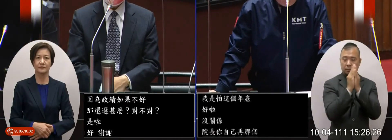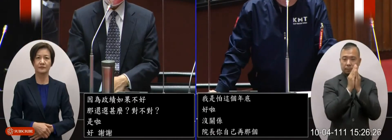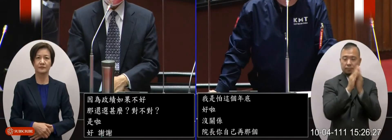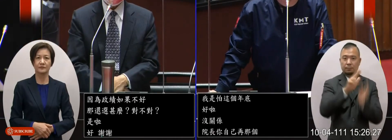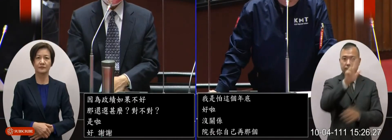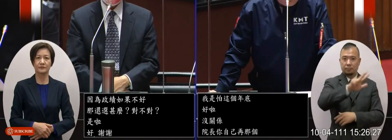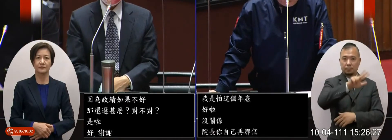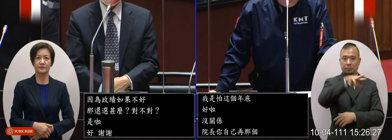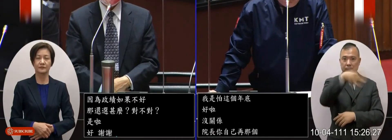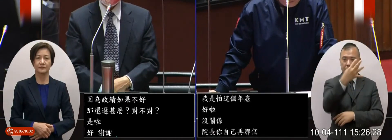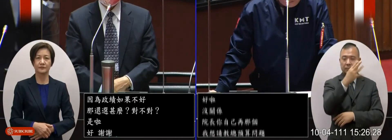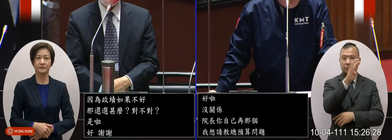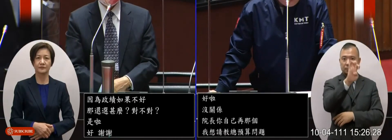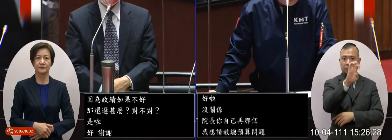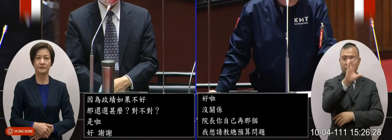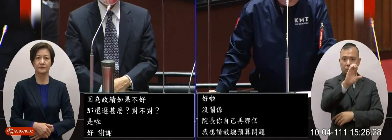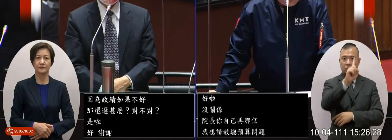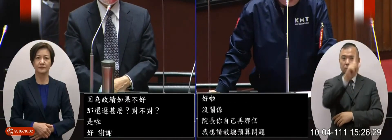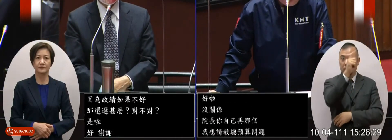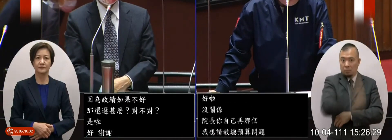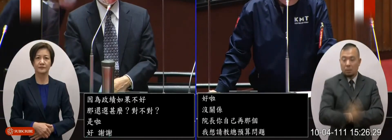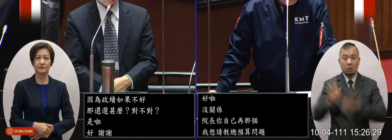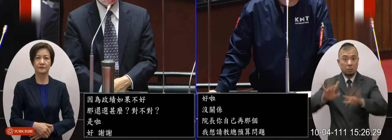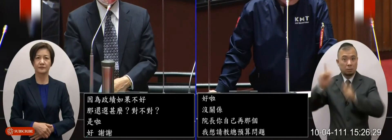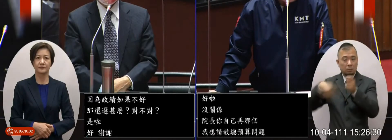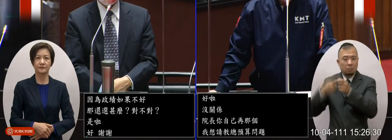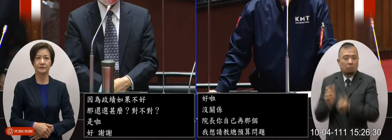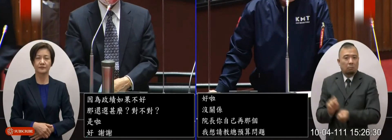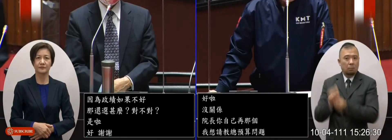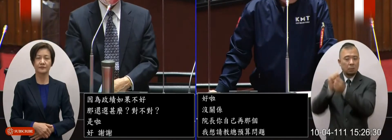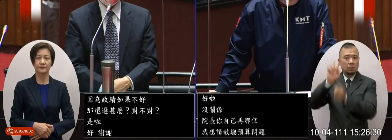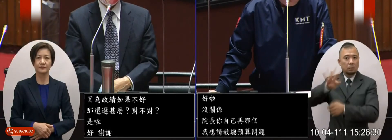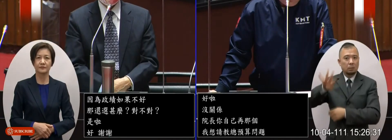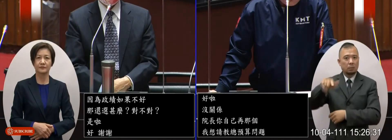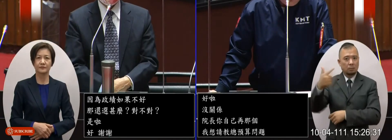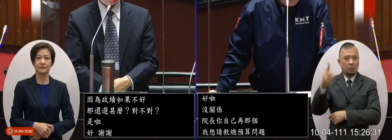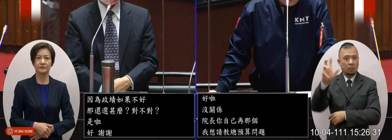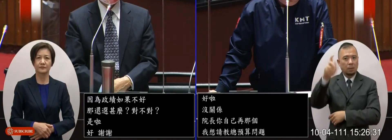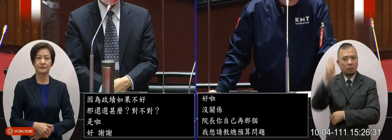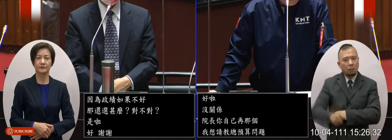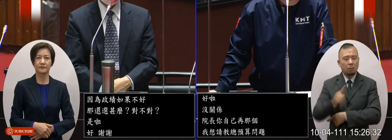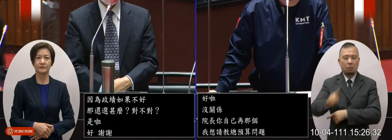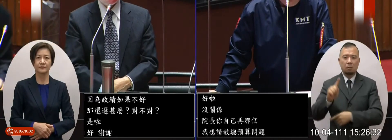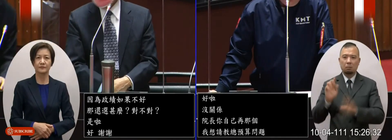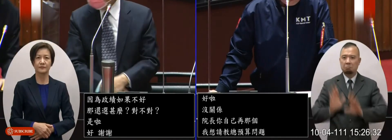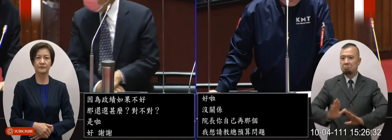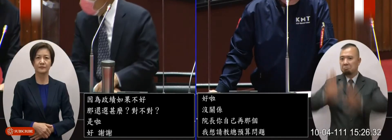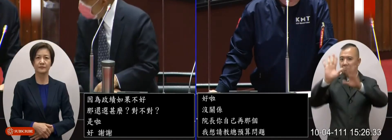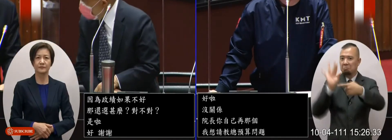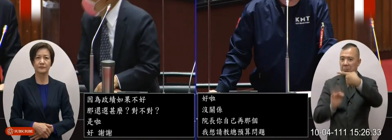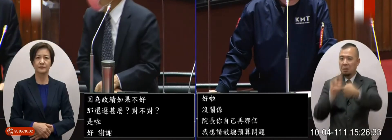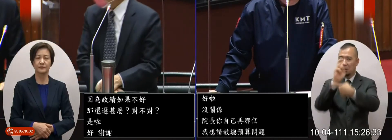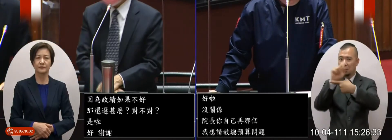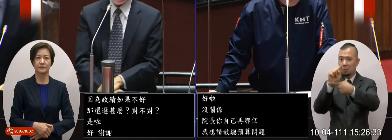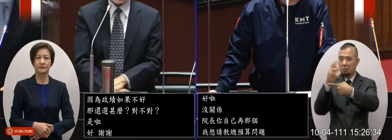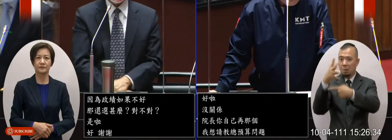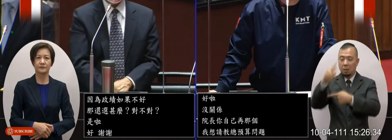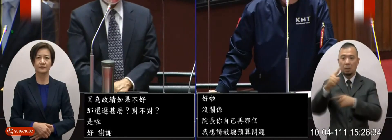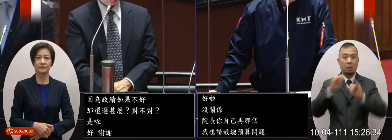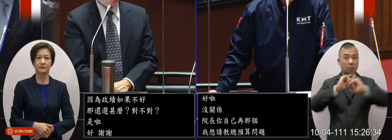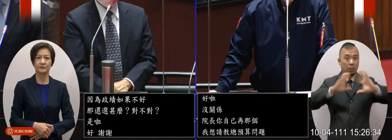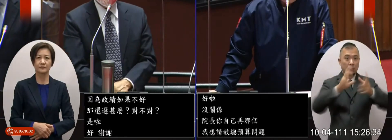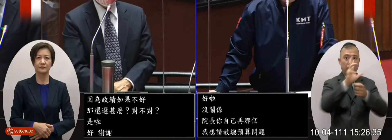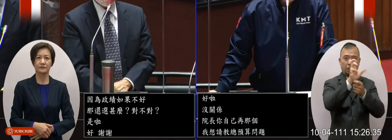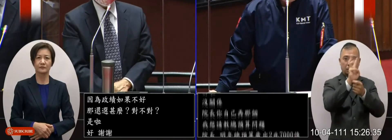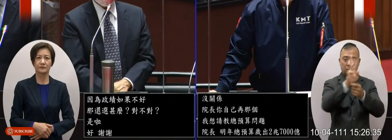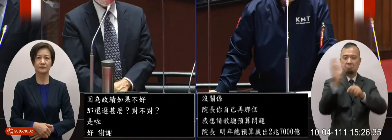2兆7191亿啊，比今年暴增了4680亿，大幅成长20.8%。创下民国83年